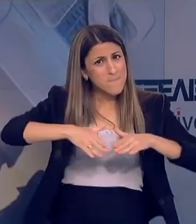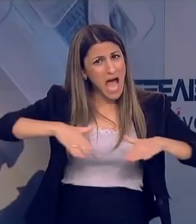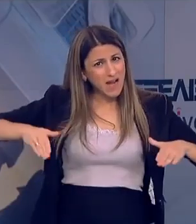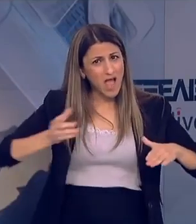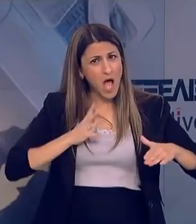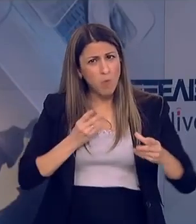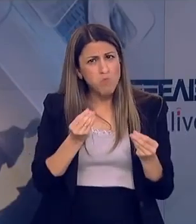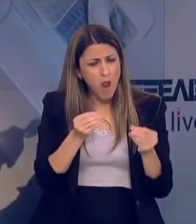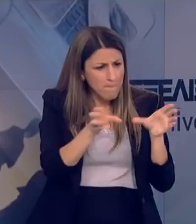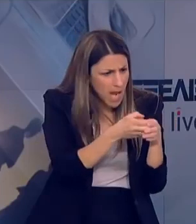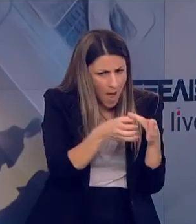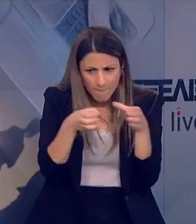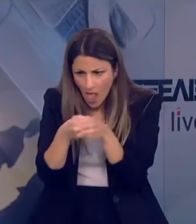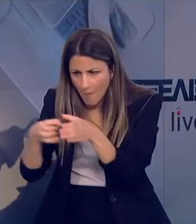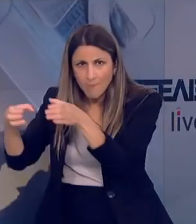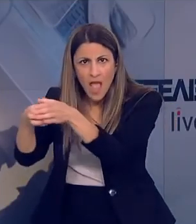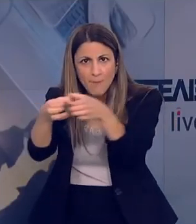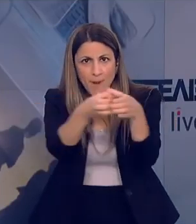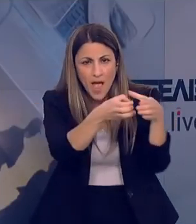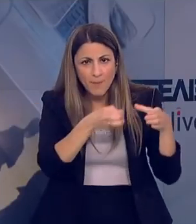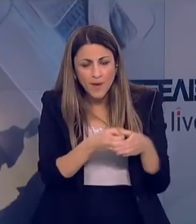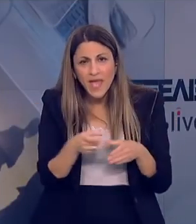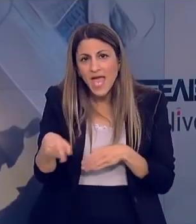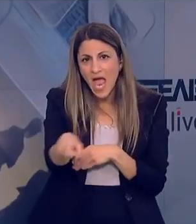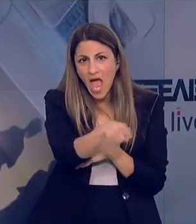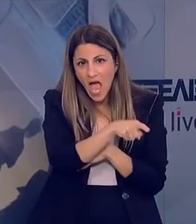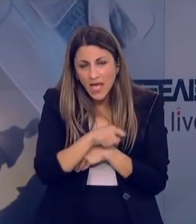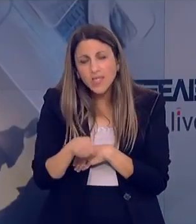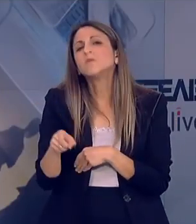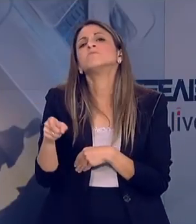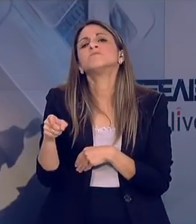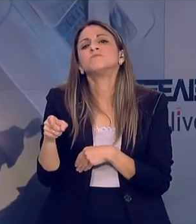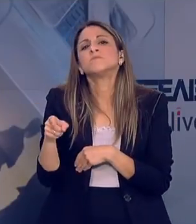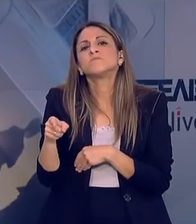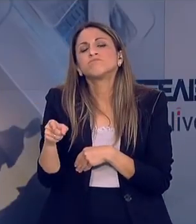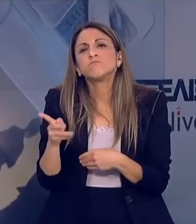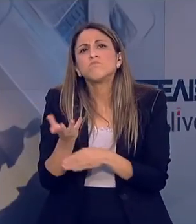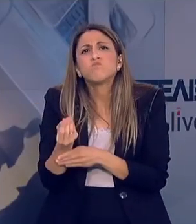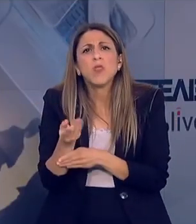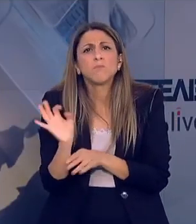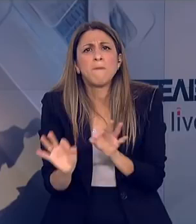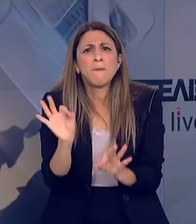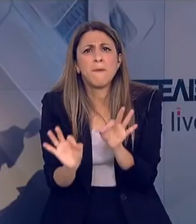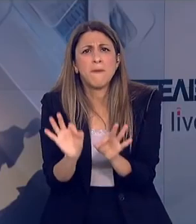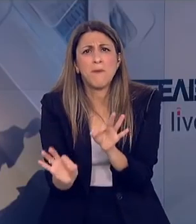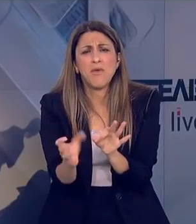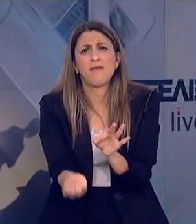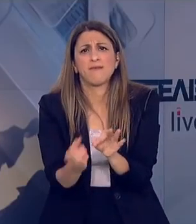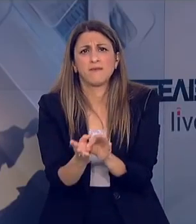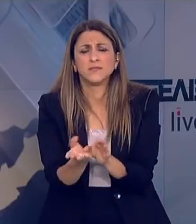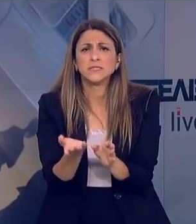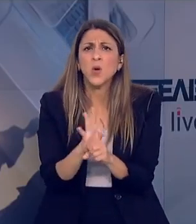πολύ μεγάλος συγχρονισμός, υπήρχε μεγαλύτερο ποσοστό εμφάνισης λοιμόξεων και του αναπνευστικού, αλλά και άλλων